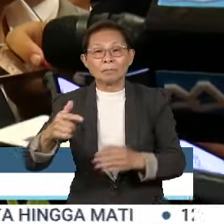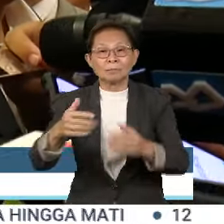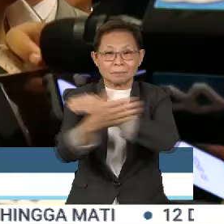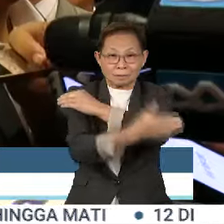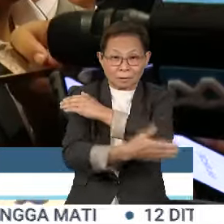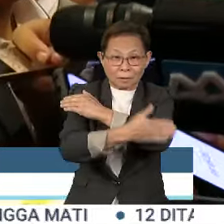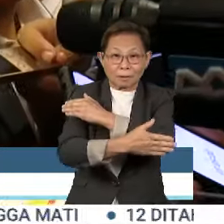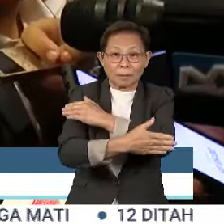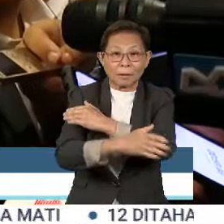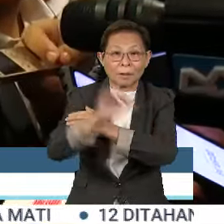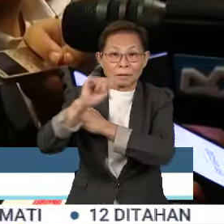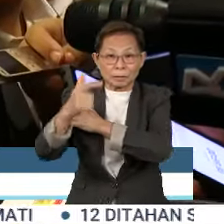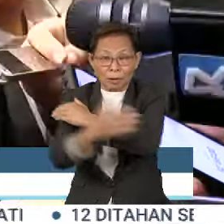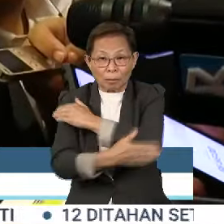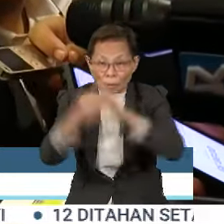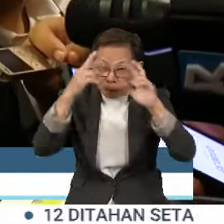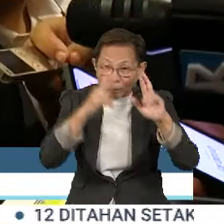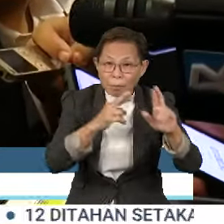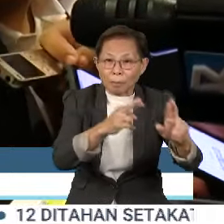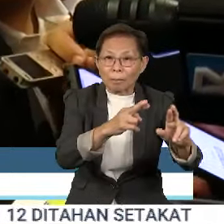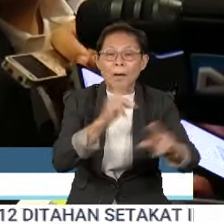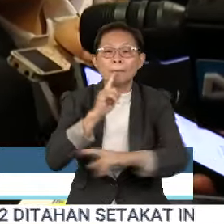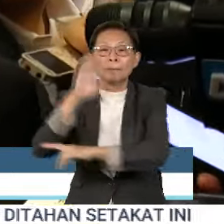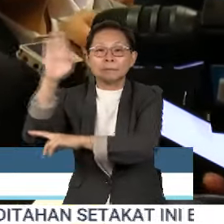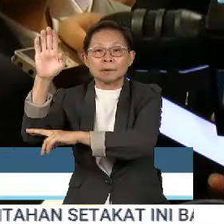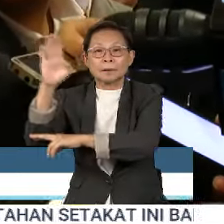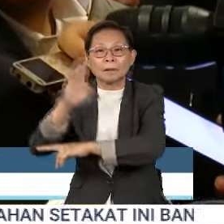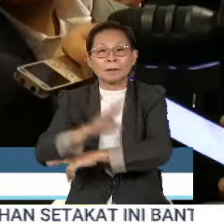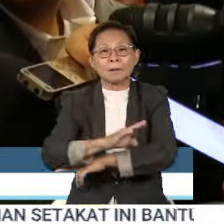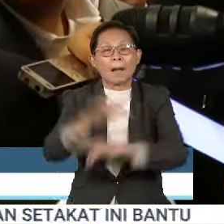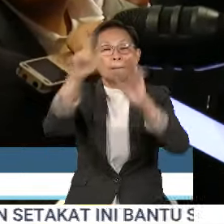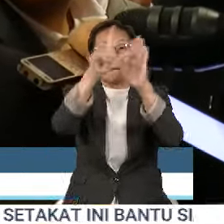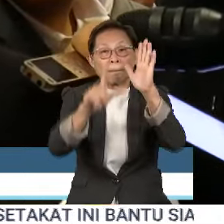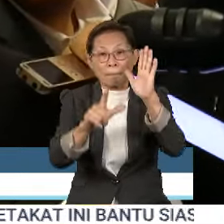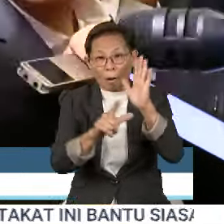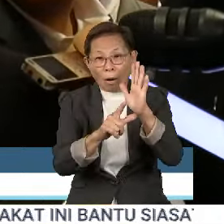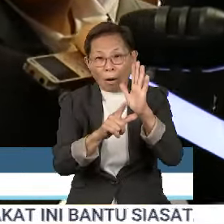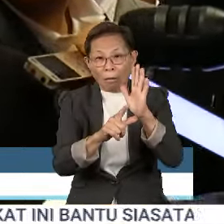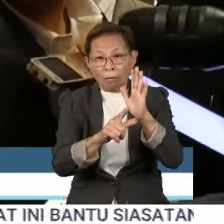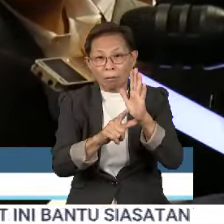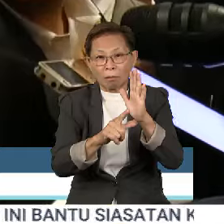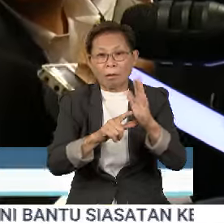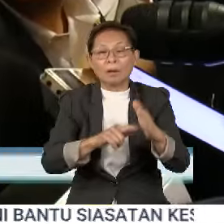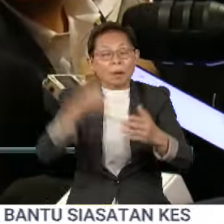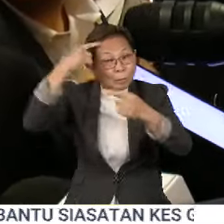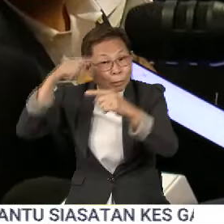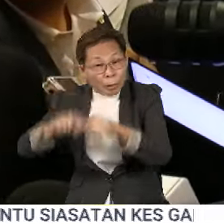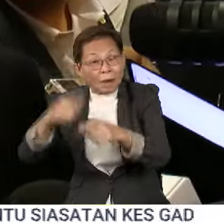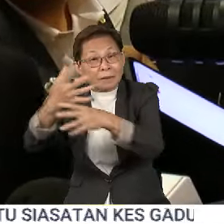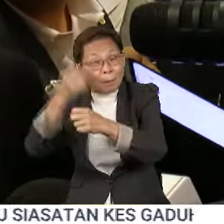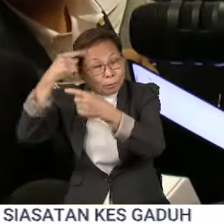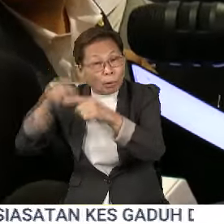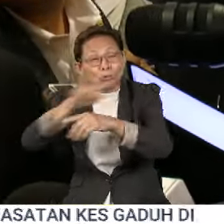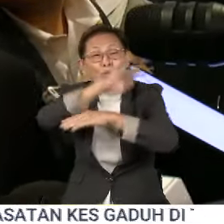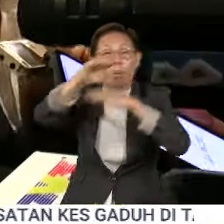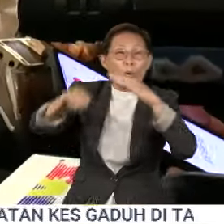ini, iaitu menghormati perjanjian perlembagaan yang diperkenan oleh semua raja-raja Melayu termasuk